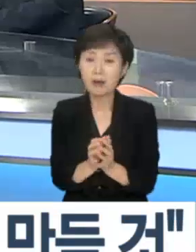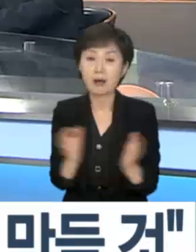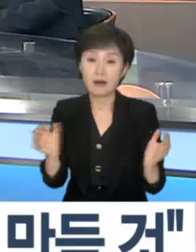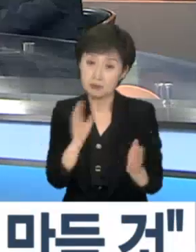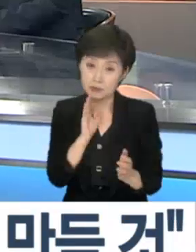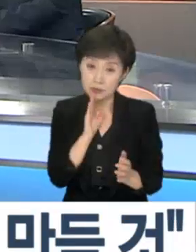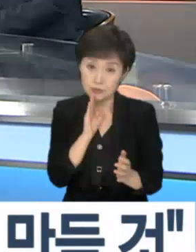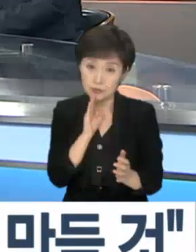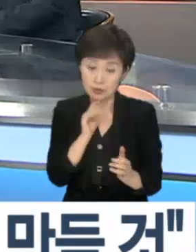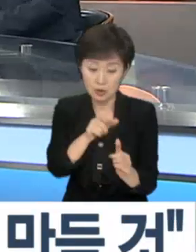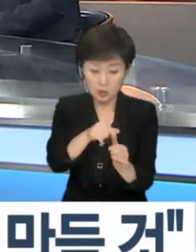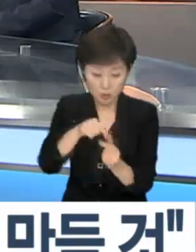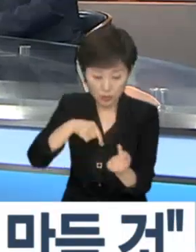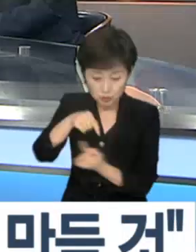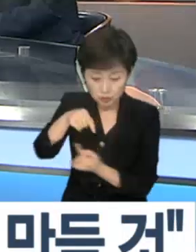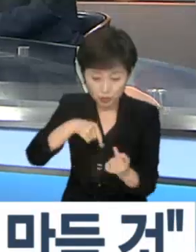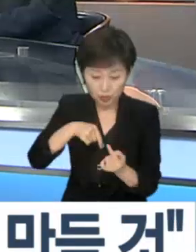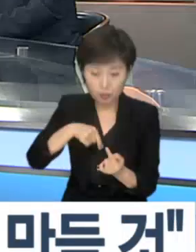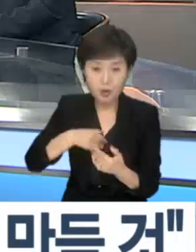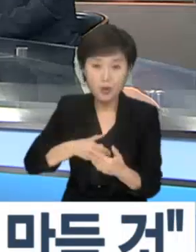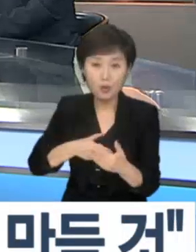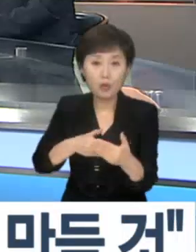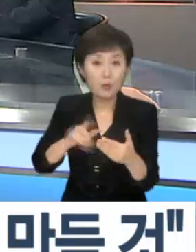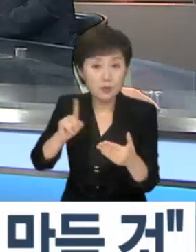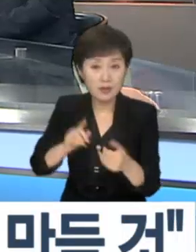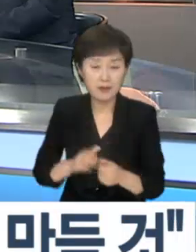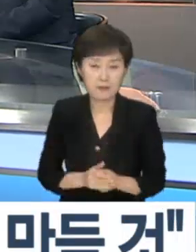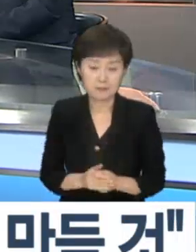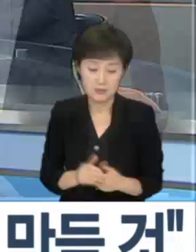않겠습니까 앞으로 어떻게 예상을 하시는지요 유인촌